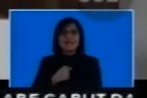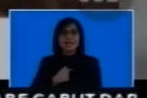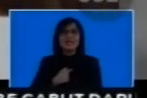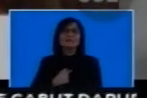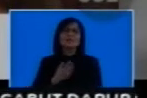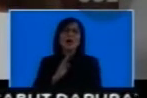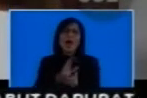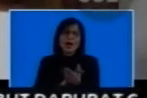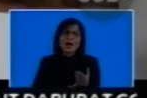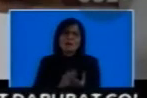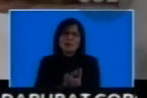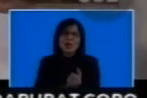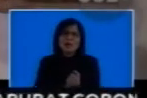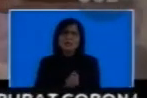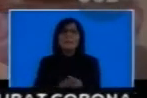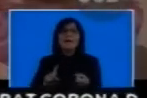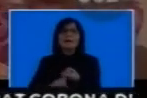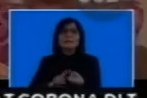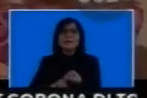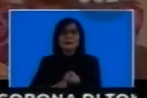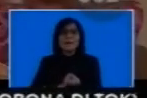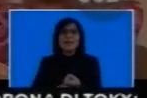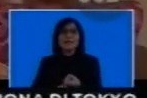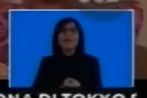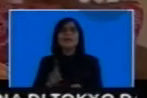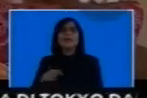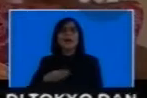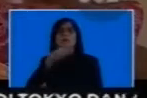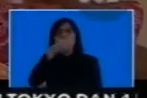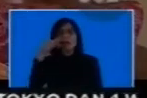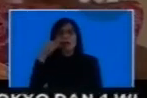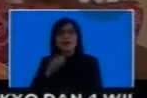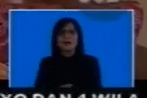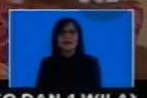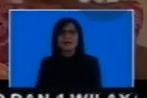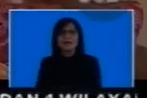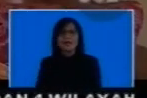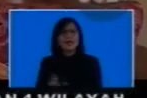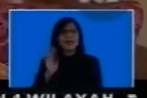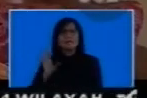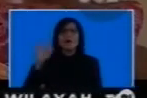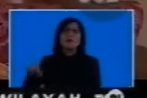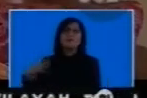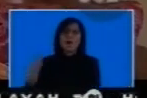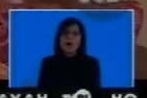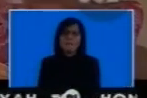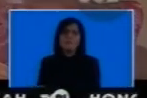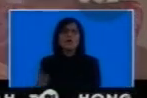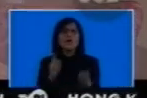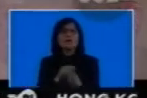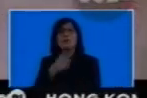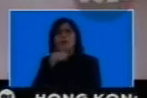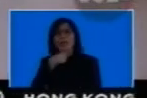Saya juga merasa kasihan sama teman-temanku di kompleks yang sedang berpuasa. Mereka tidak bisa mudik melihat